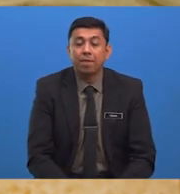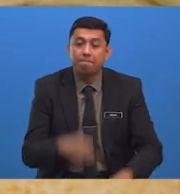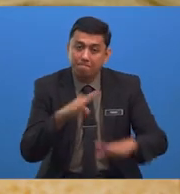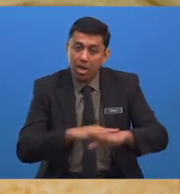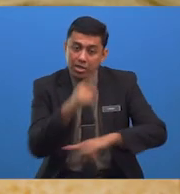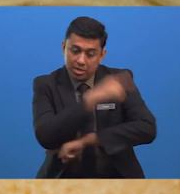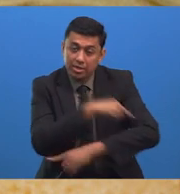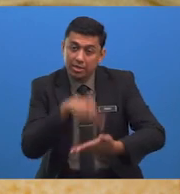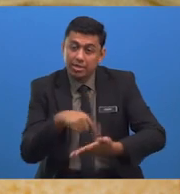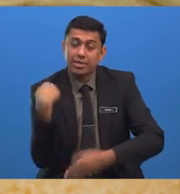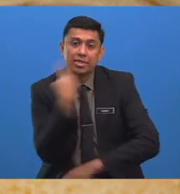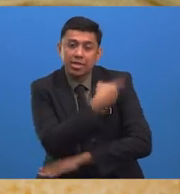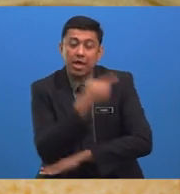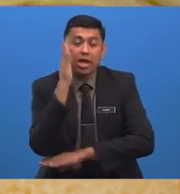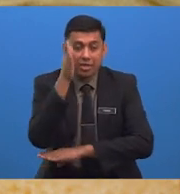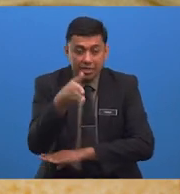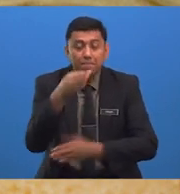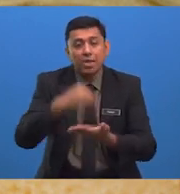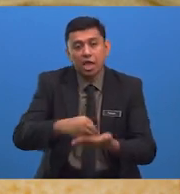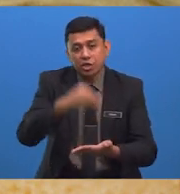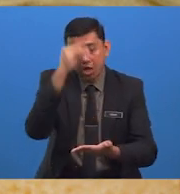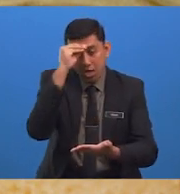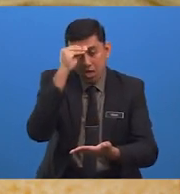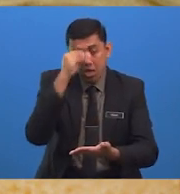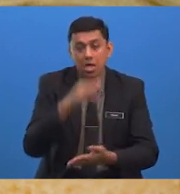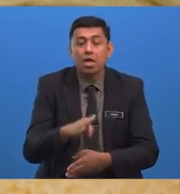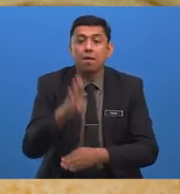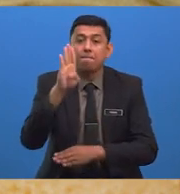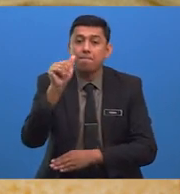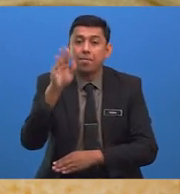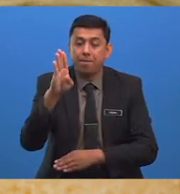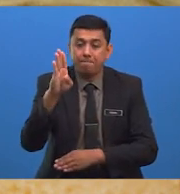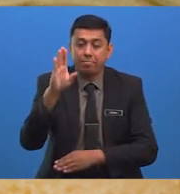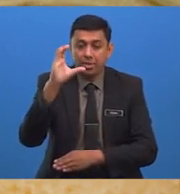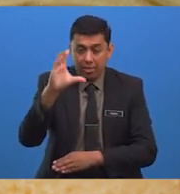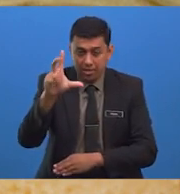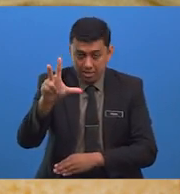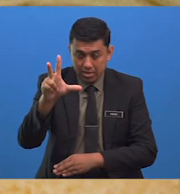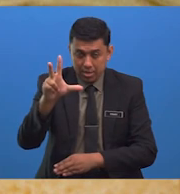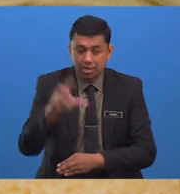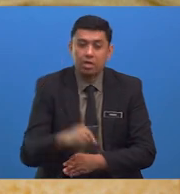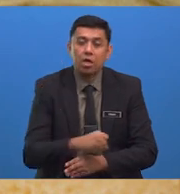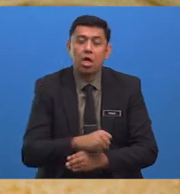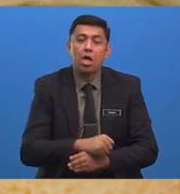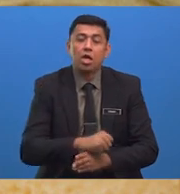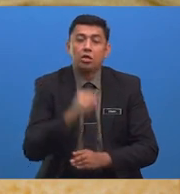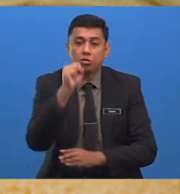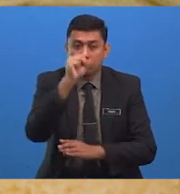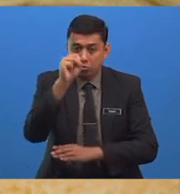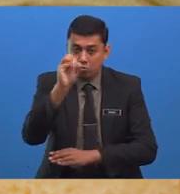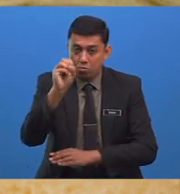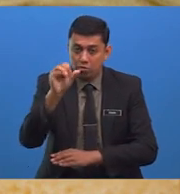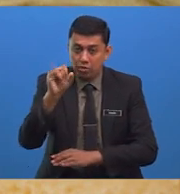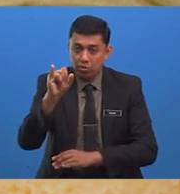ini kita akan mempelajari bab 3, Sosiobudaya Masyarakat Kerajaan